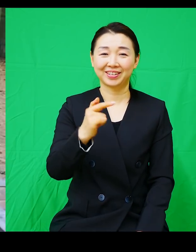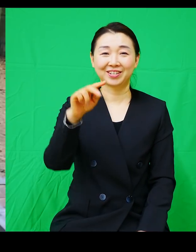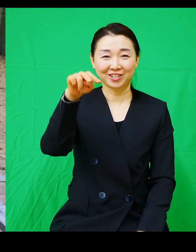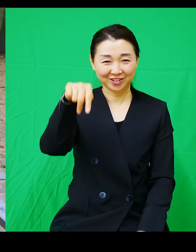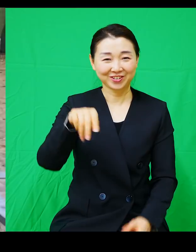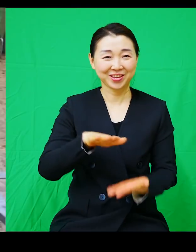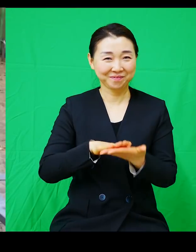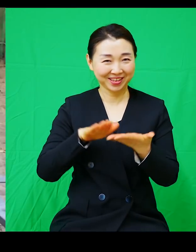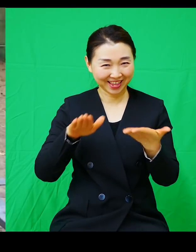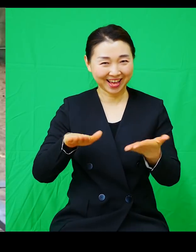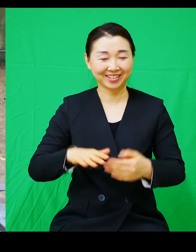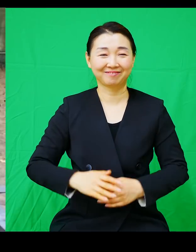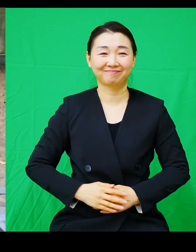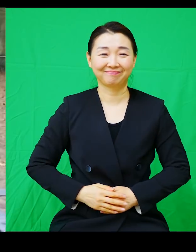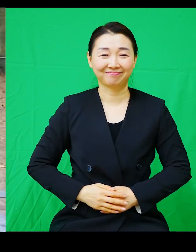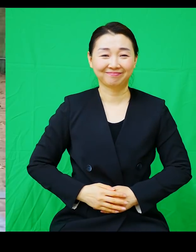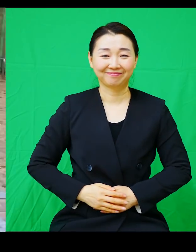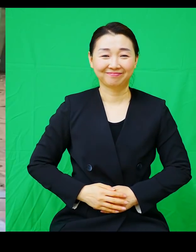이현우입니다.